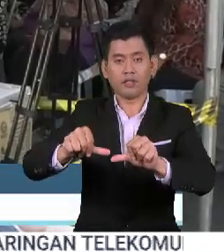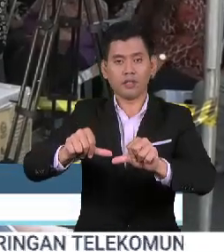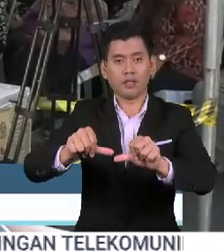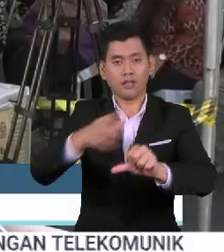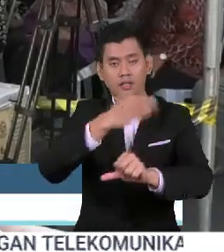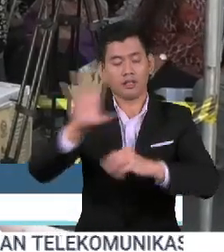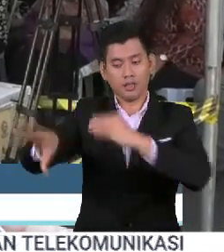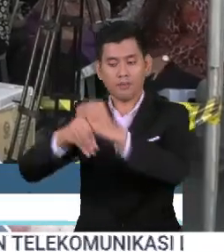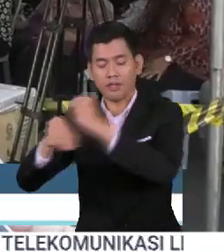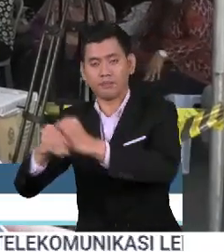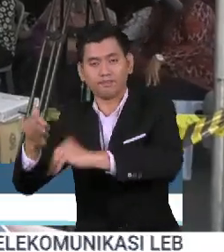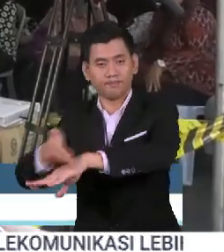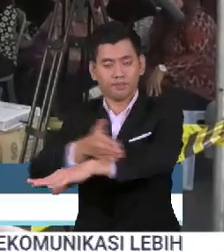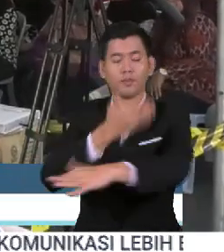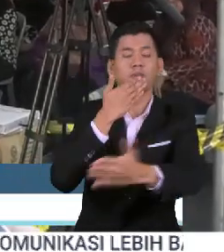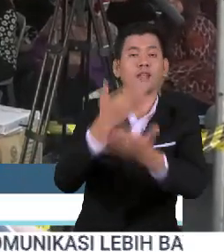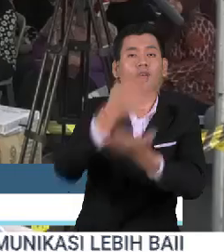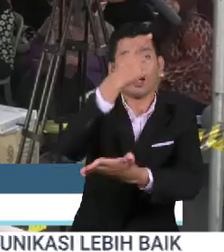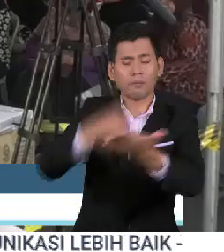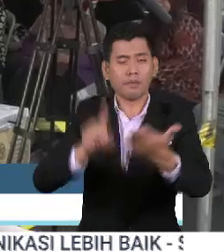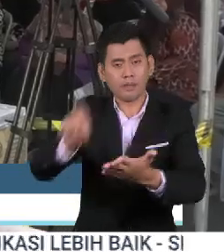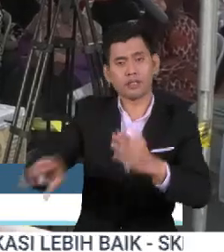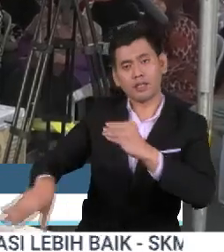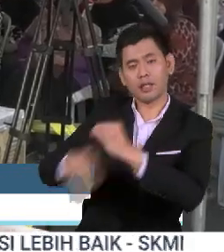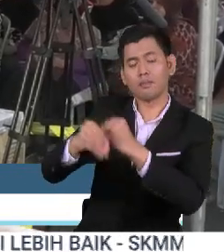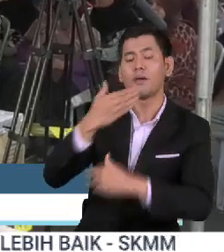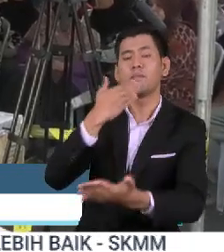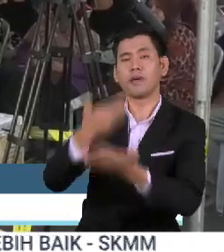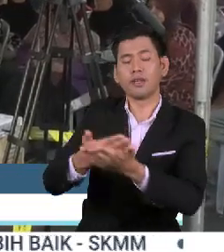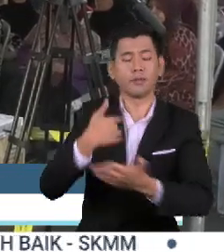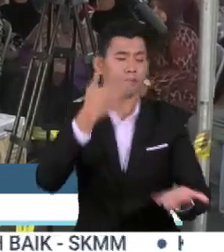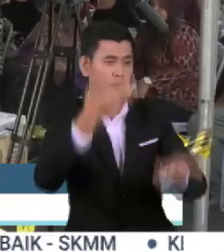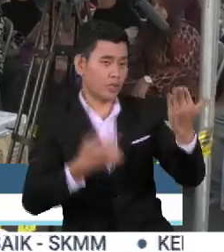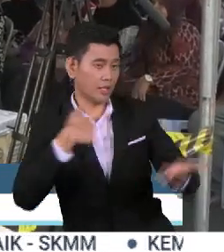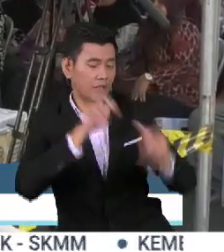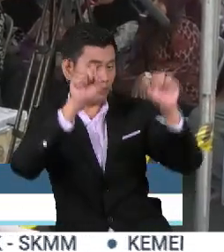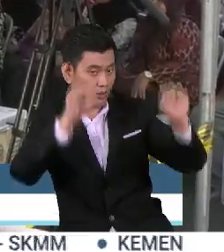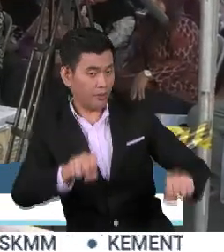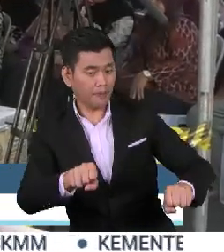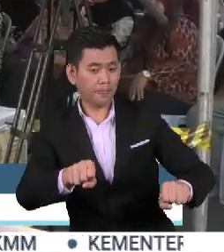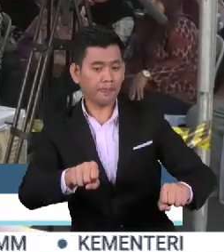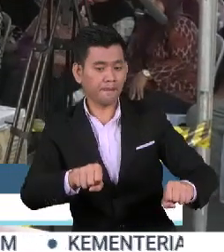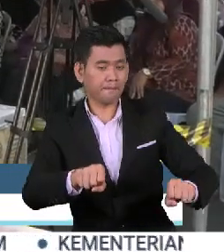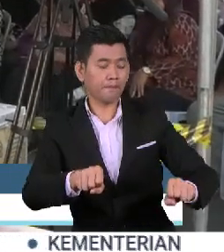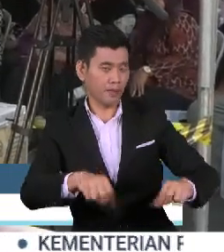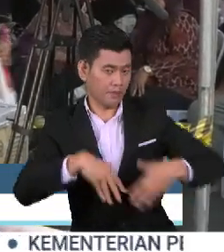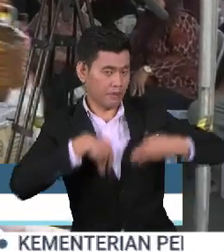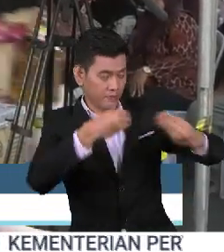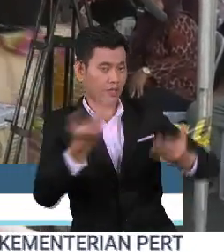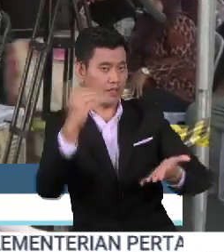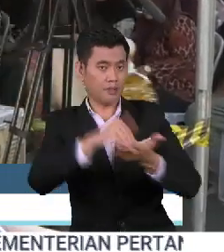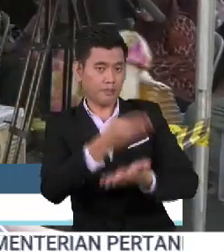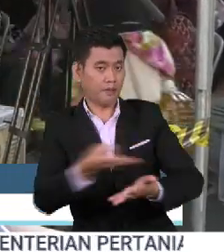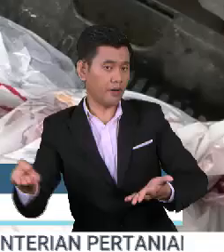dan ditambah lagi mungkin kita boleh kita boleh Ovo lagi